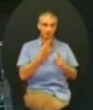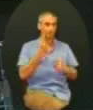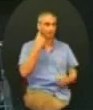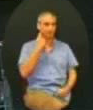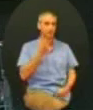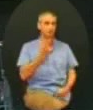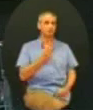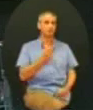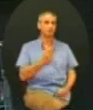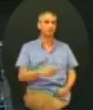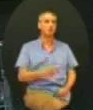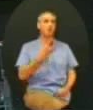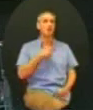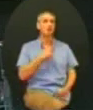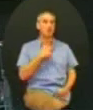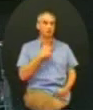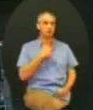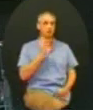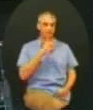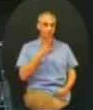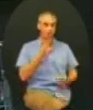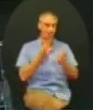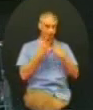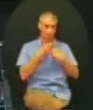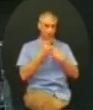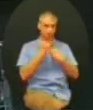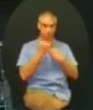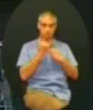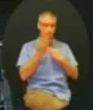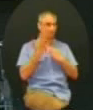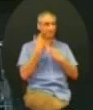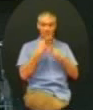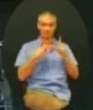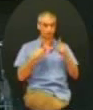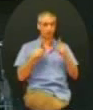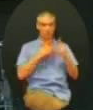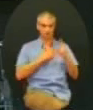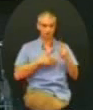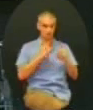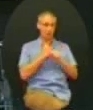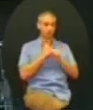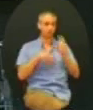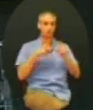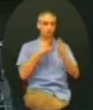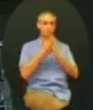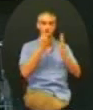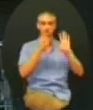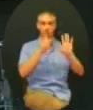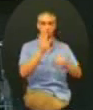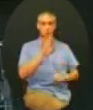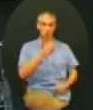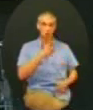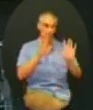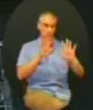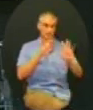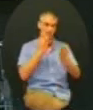בסדר? במשפט אחרון? אנחנו, למרות שבמקור, אכן, לפני חצי שנה, רצינו לערוך את הבחירות עד ה-26 באוקטובר,